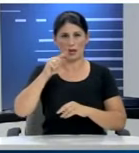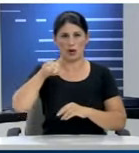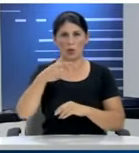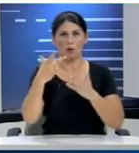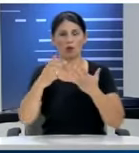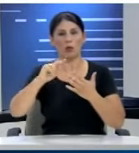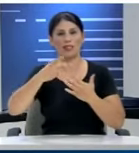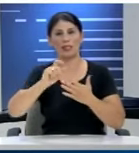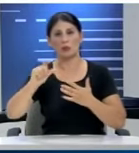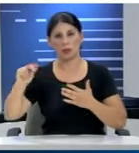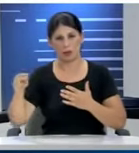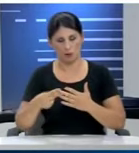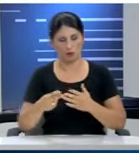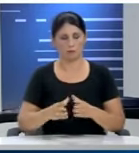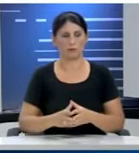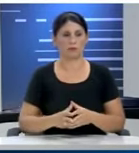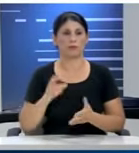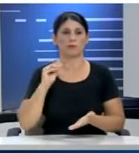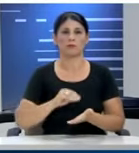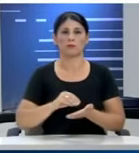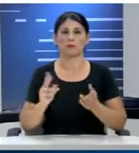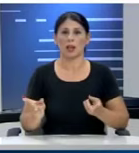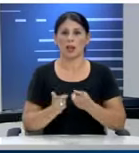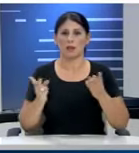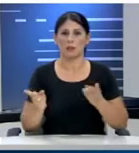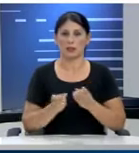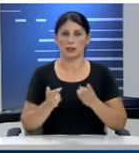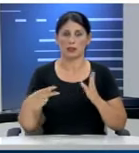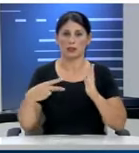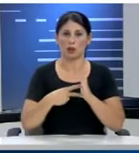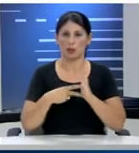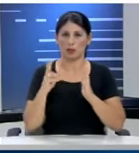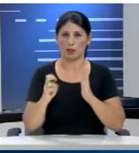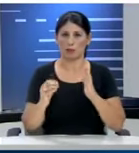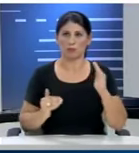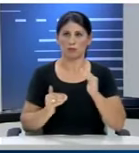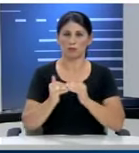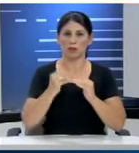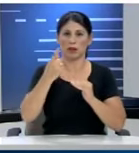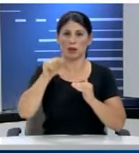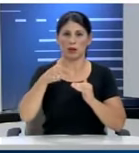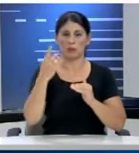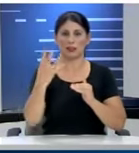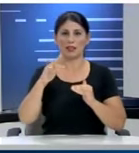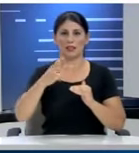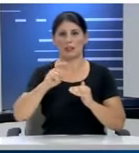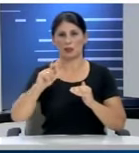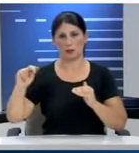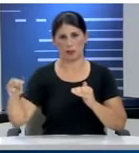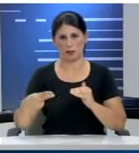ευρώ, καθώς και ελαφρύνσεις για το 2020 ύψους 1,4 δισεκατομμυρίων